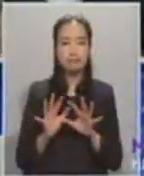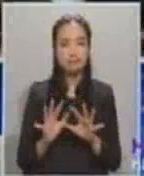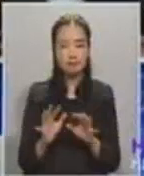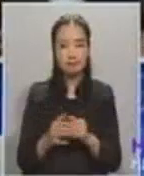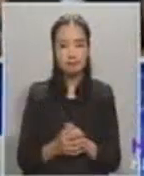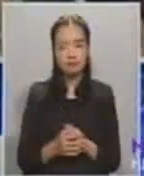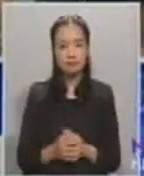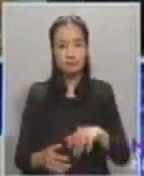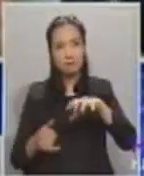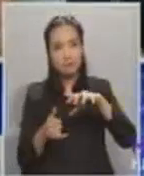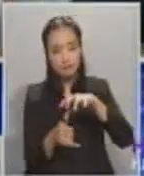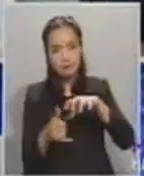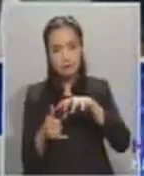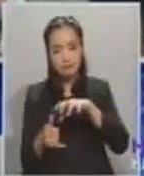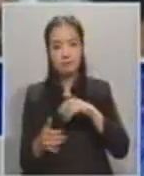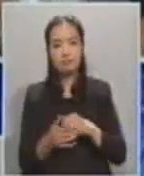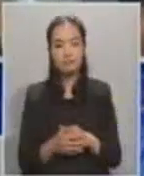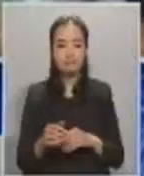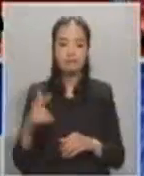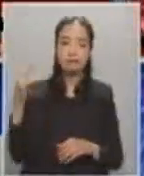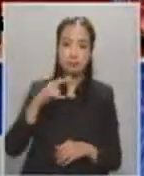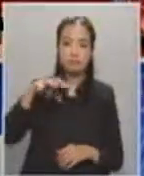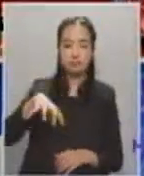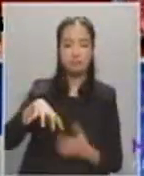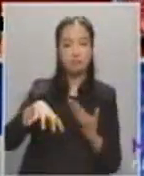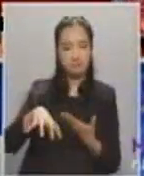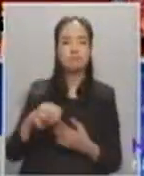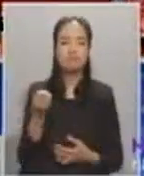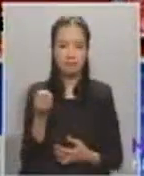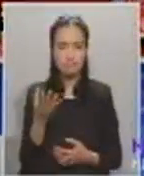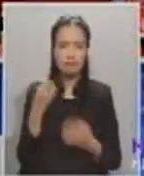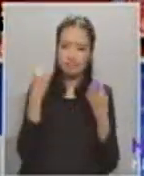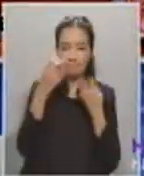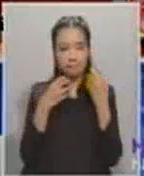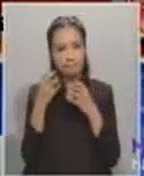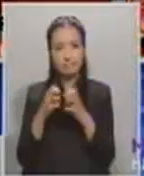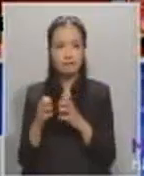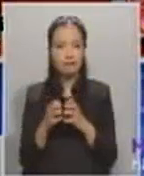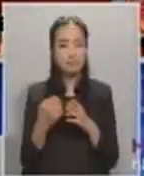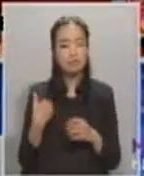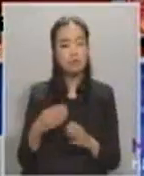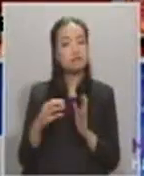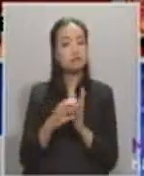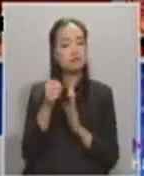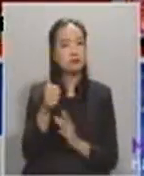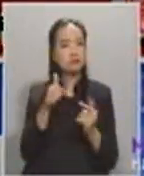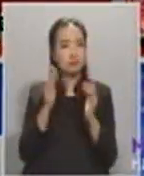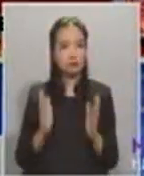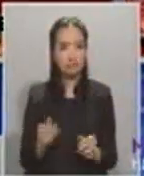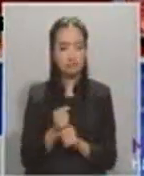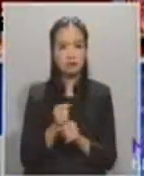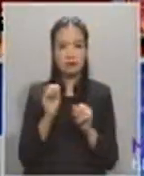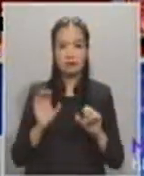เข้าไปในอาคารสนามบินอยู่ค่อนข้างมากแล้วก็สับสนนะครับโชคดีที่มีข้าราชการเราจ